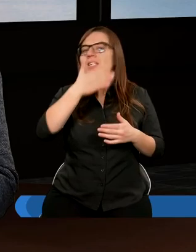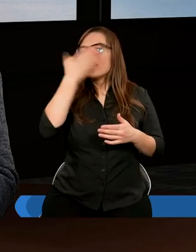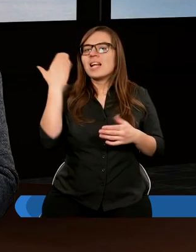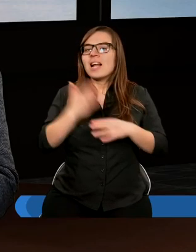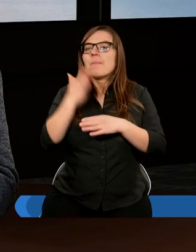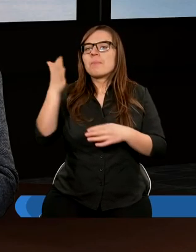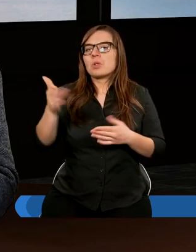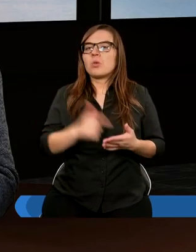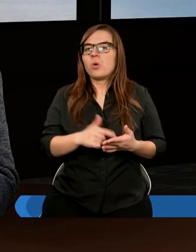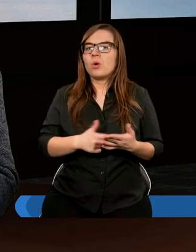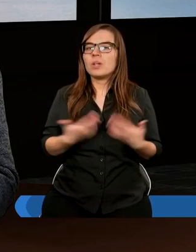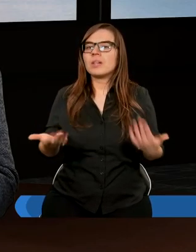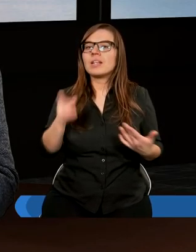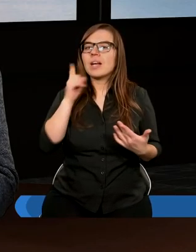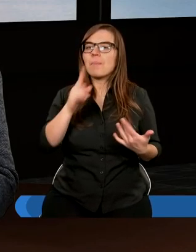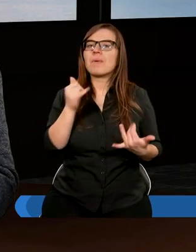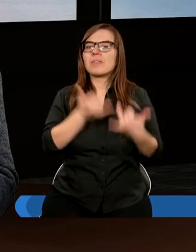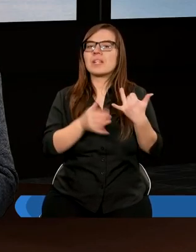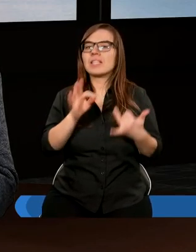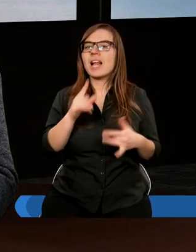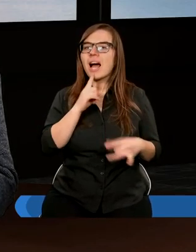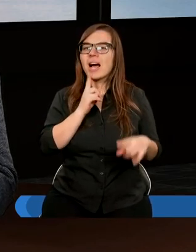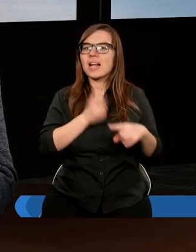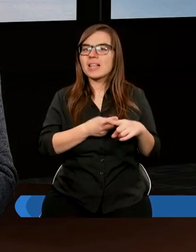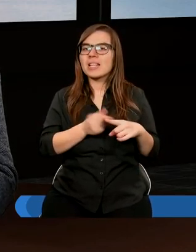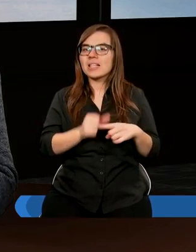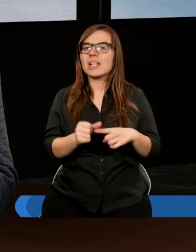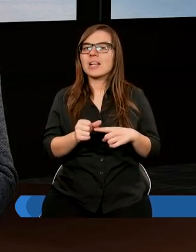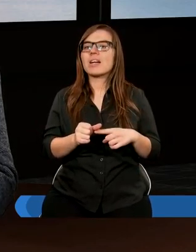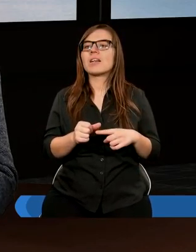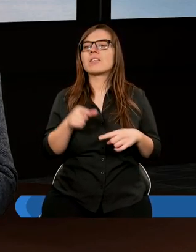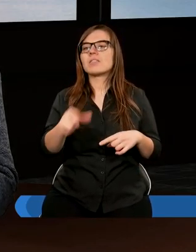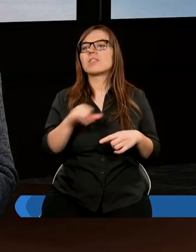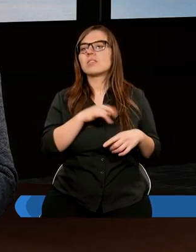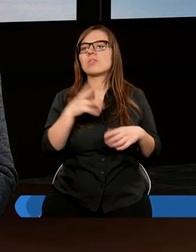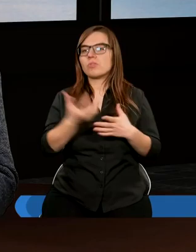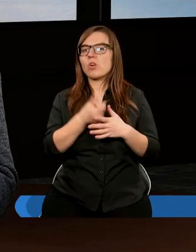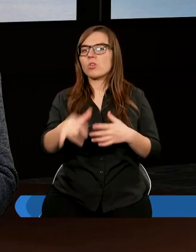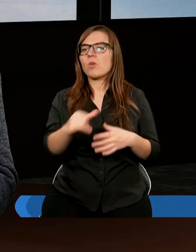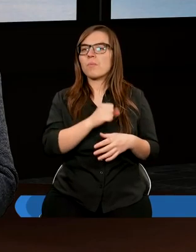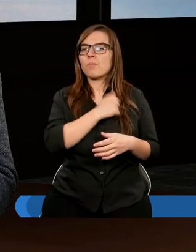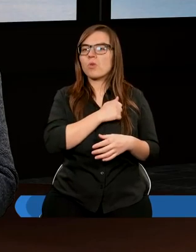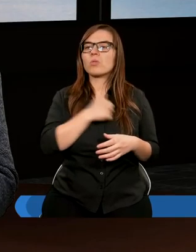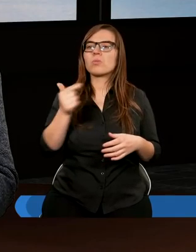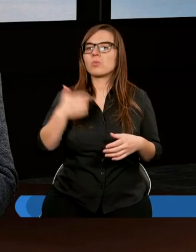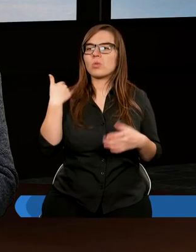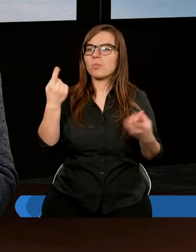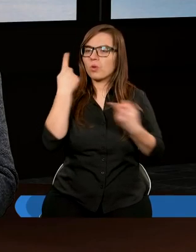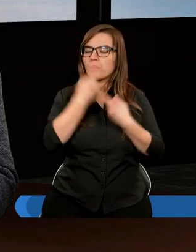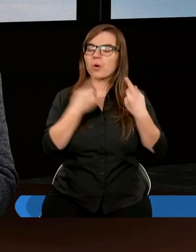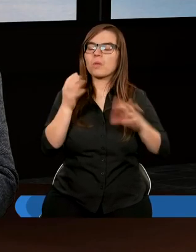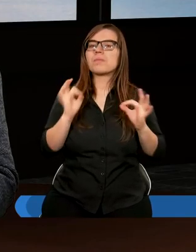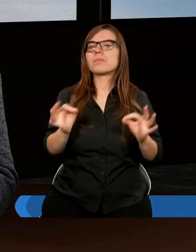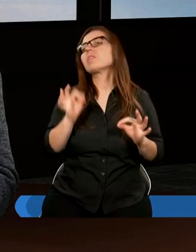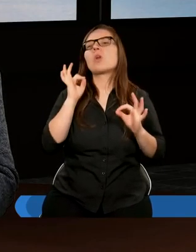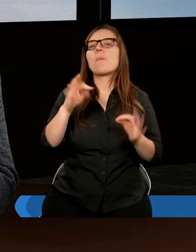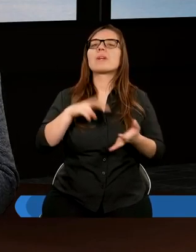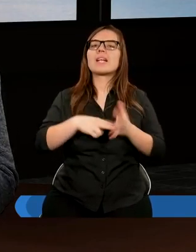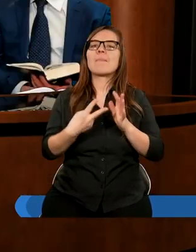przyszłości. I naprawdę, jeżeli już jest taka decyzja, żeby wziąć tę pożyczkę, to musi to być bardzo rozważne, bardzo dobrze